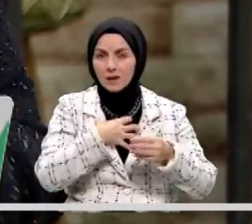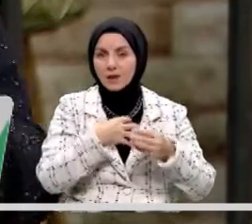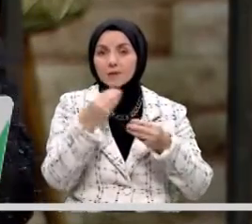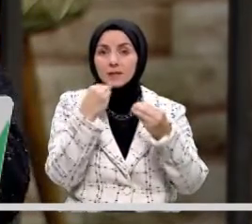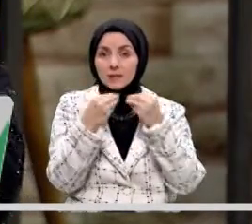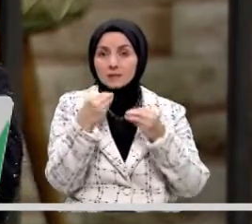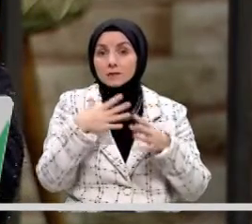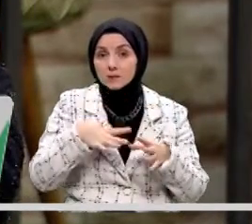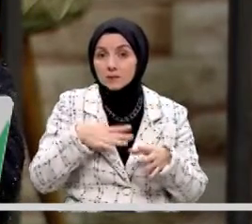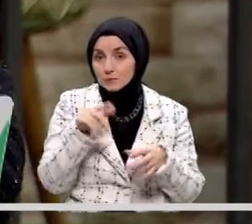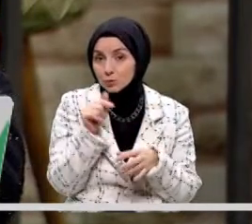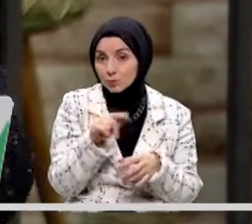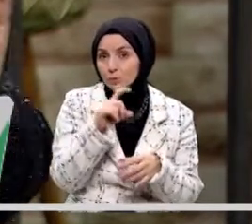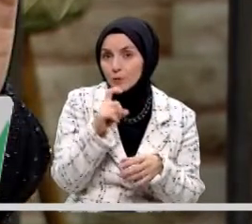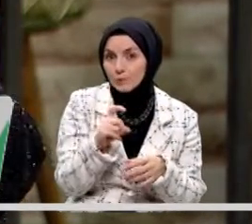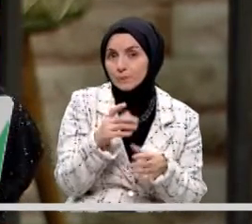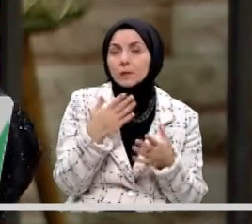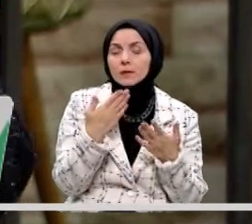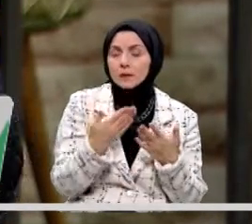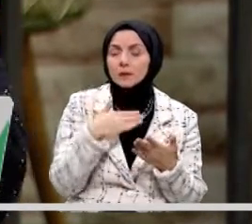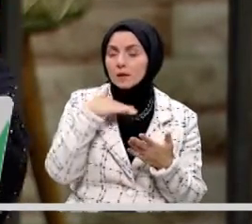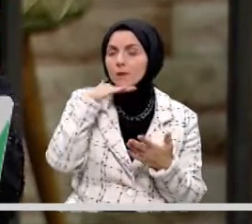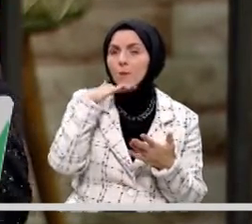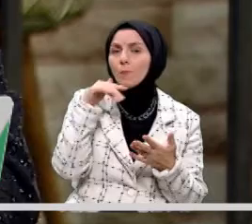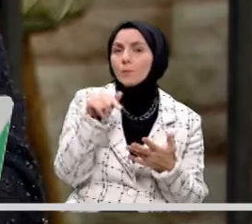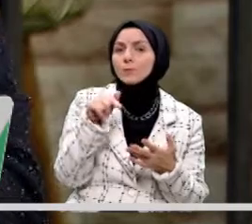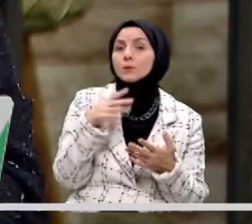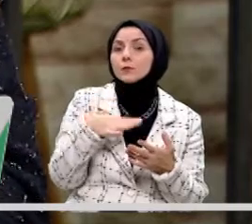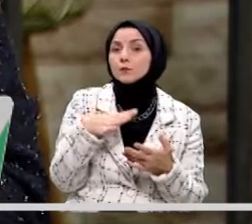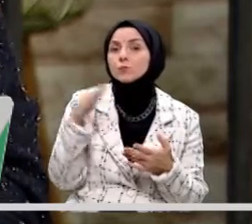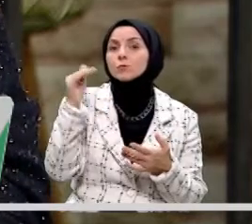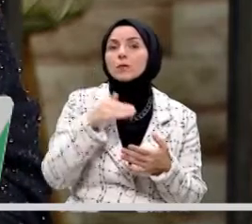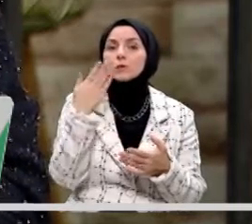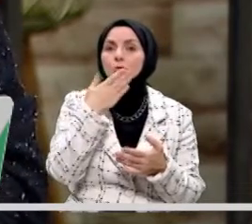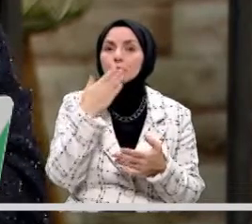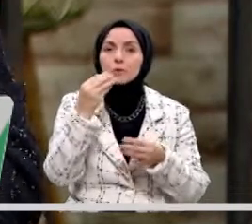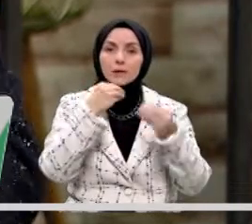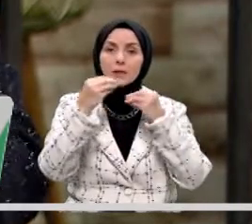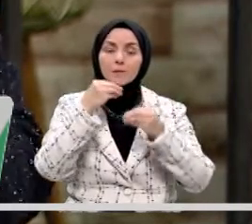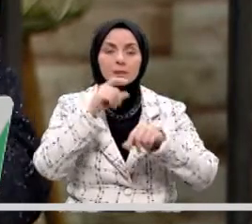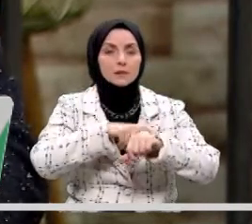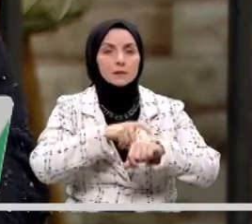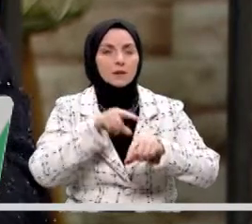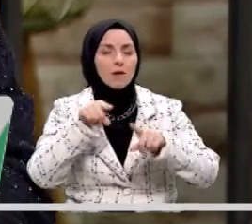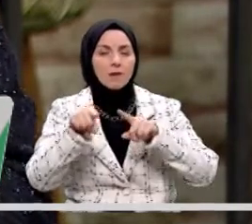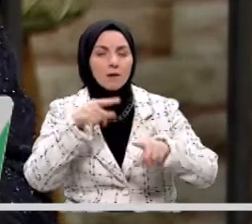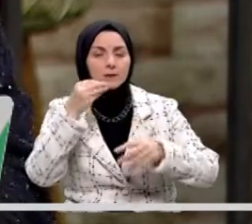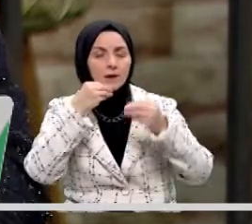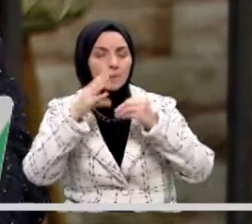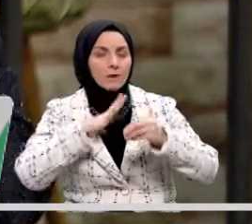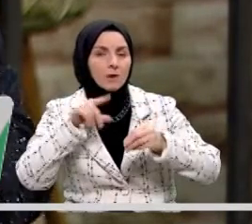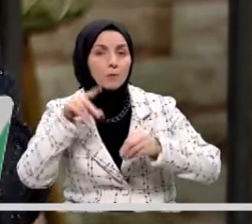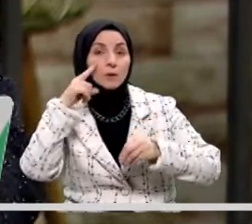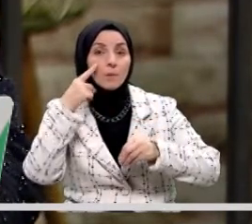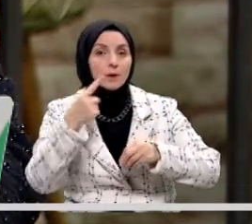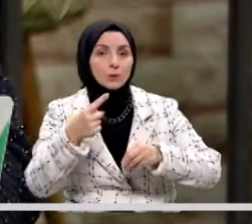istediğimiz Bu mu bizim Tamam bunu istiyoruz değil mi geliyoruz okula Yemek saatinde hangi yemekler var Buna bakıyoruz hangi dersler öğretiliyor ona bakıyoruz